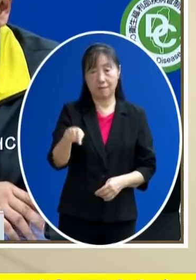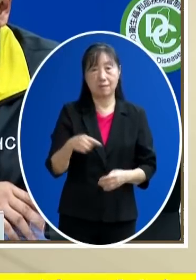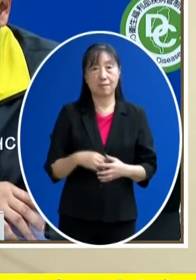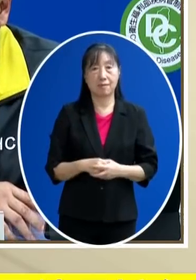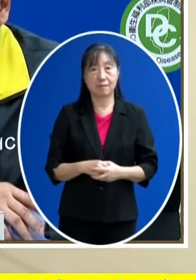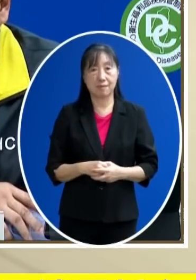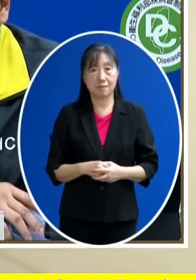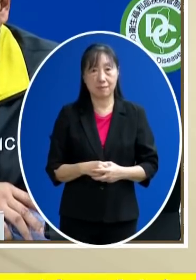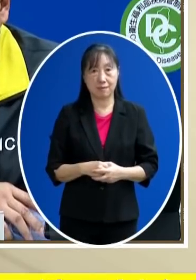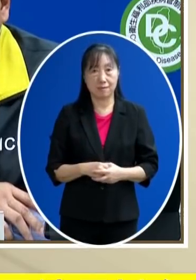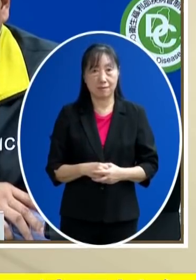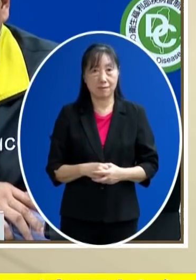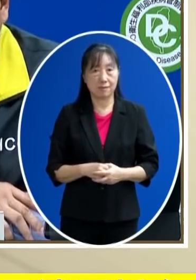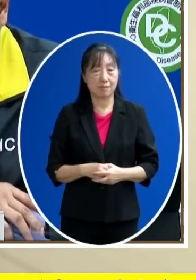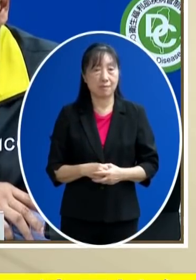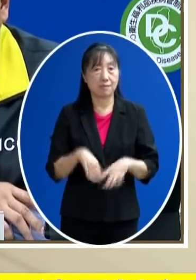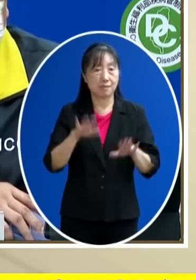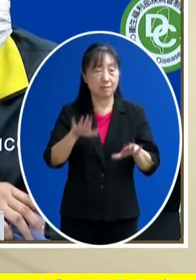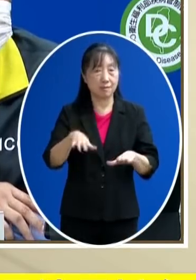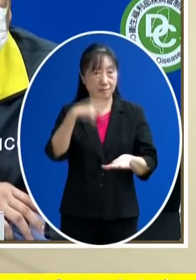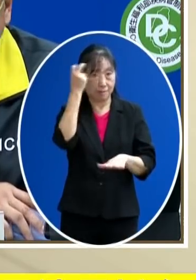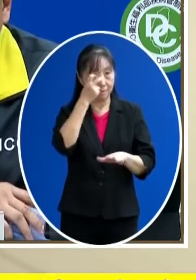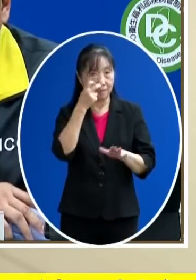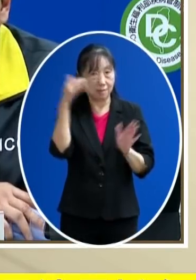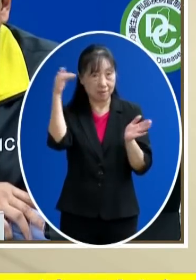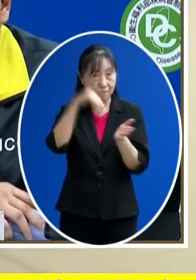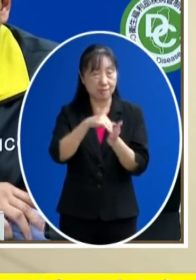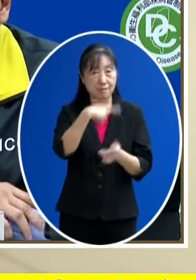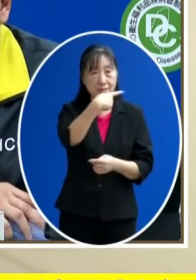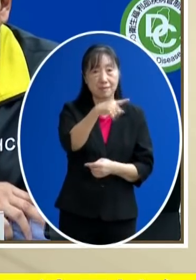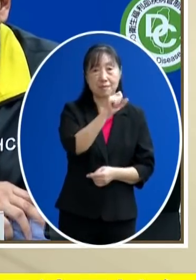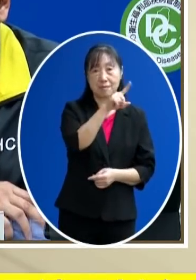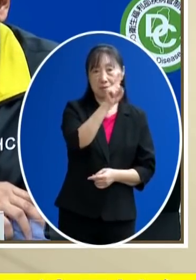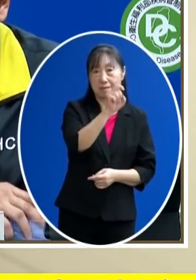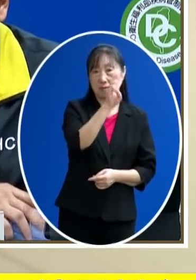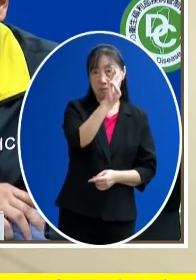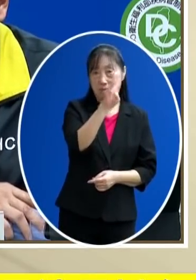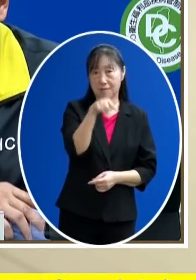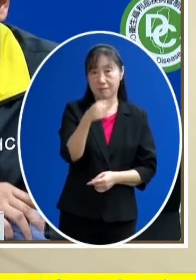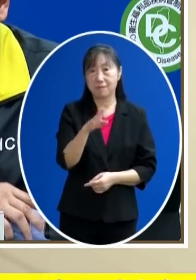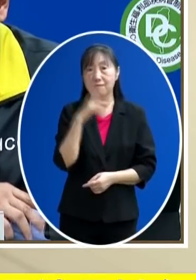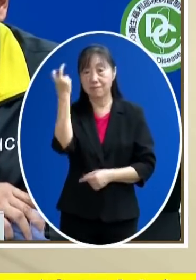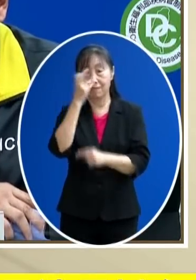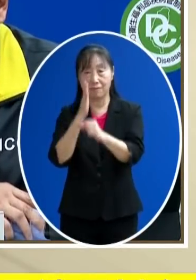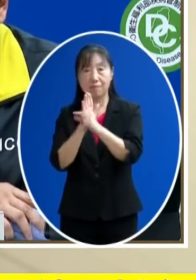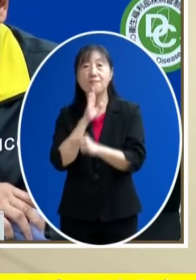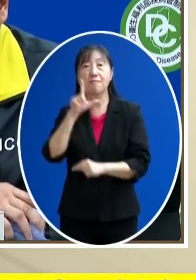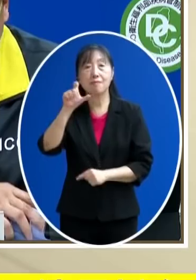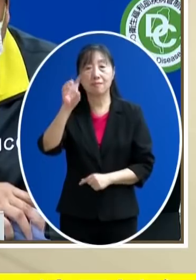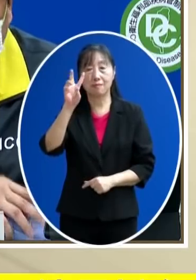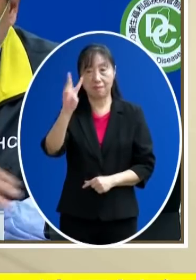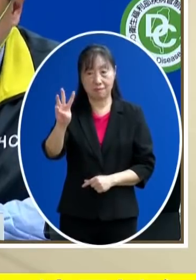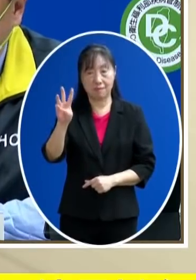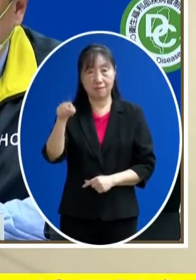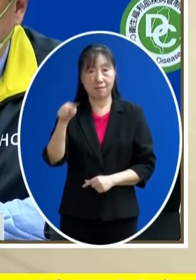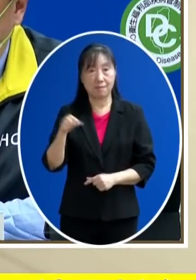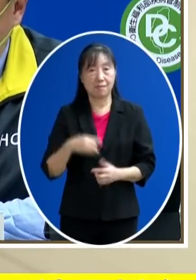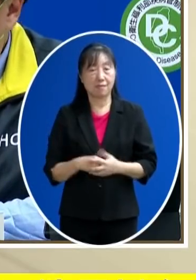目前这个裁剪结果阴性的是113位，检验中的有